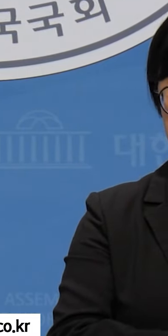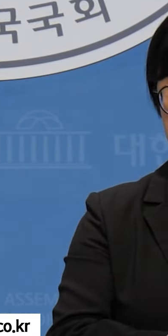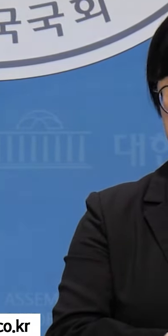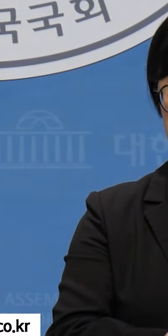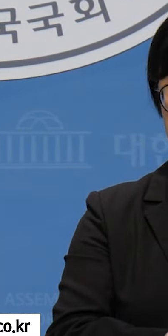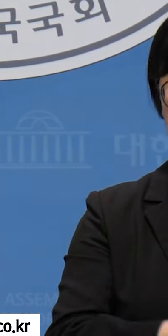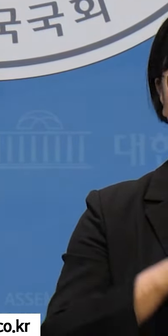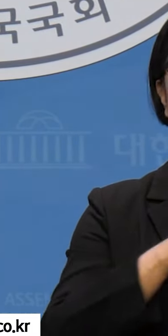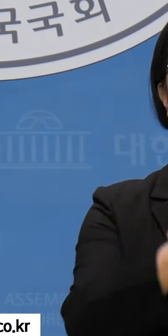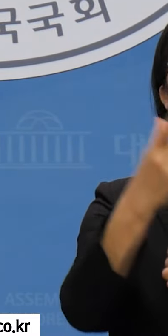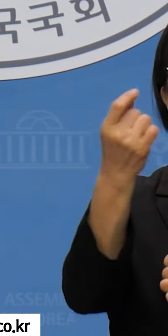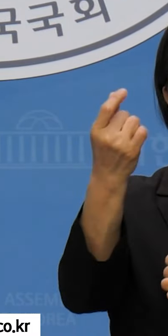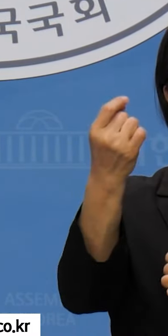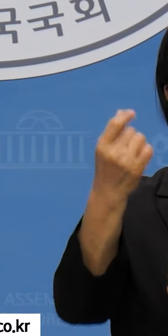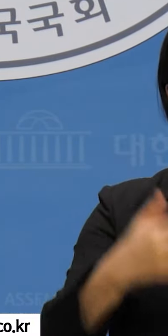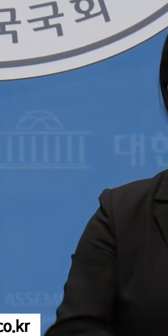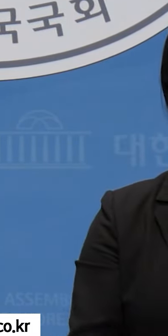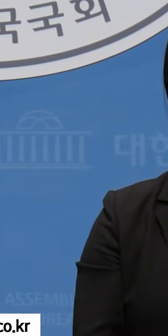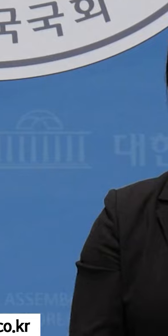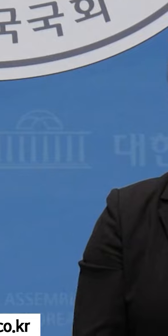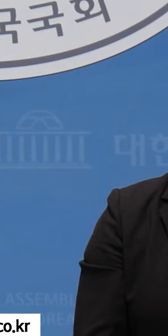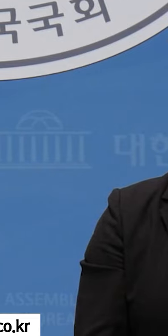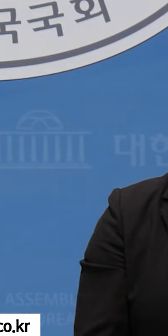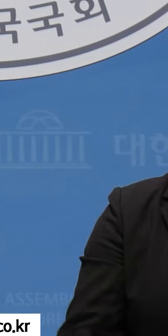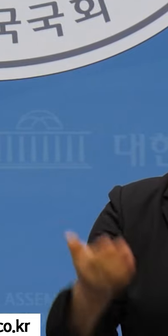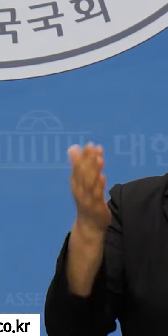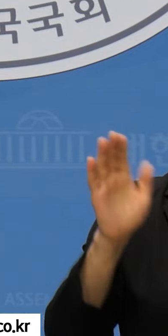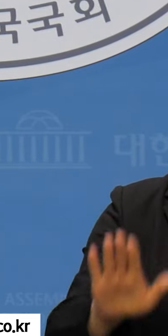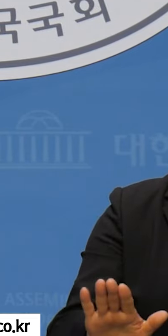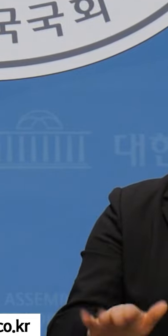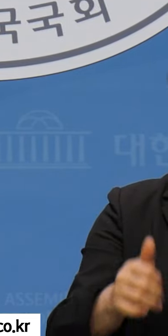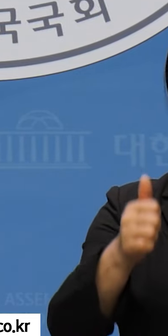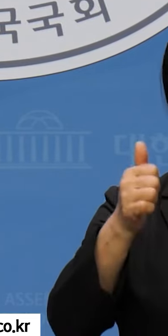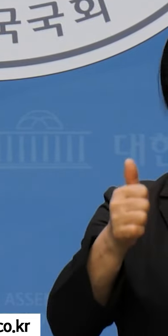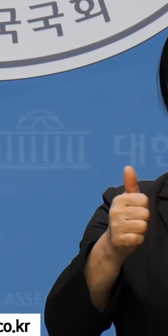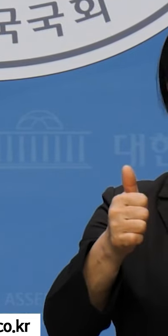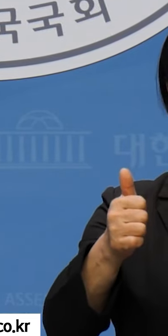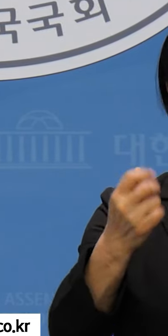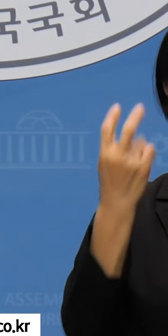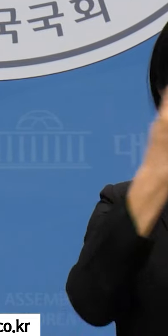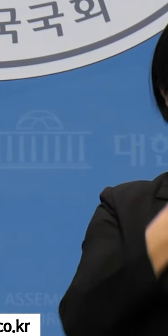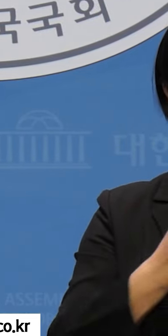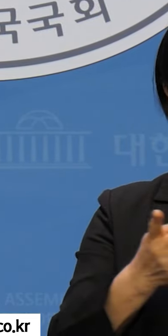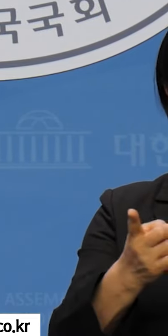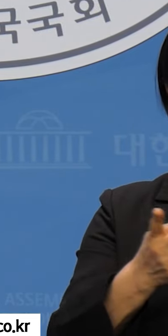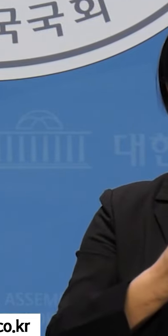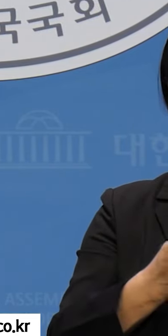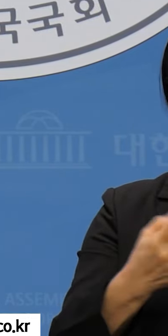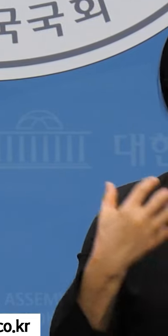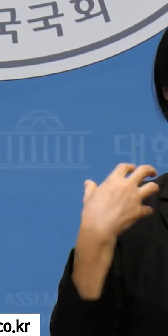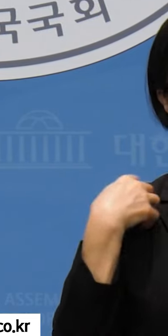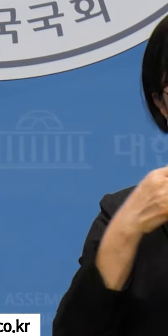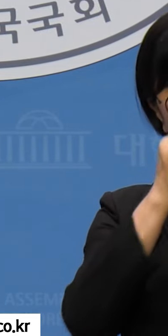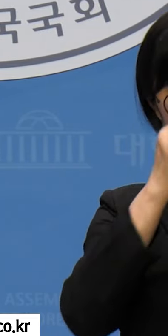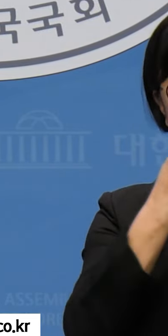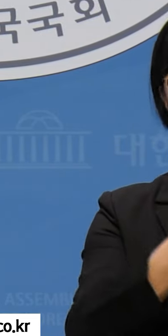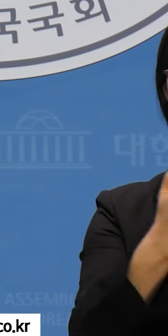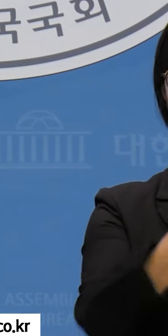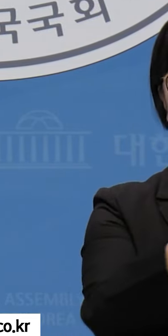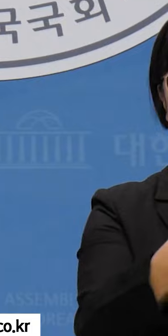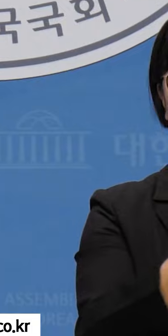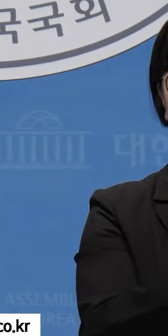하는 이유이기도 합니다. 하지만 심판하고 견제해야 할 막중한 책임이 있는